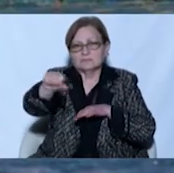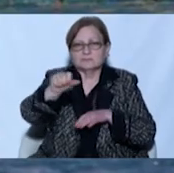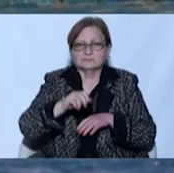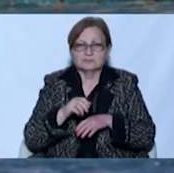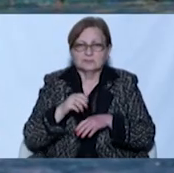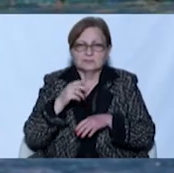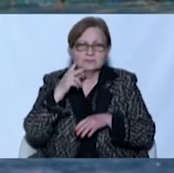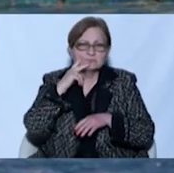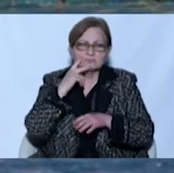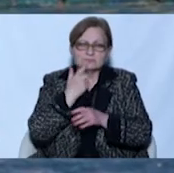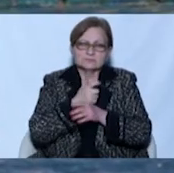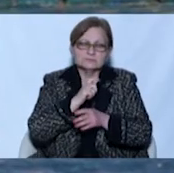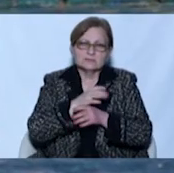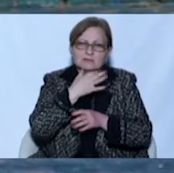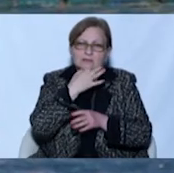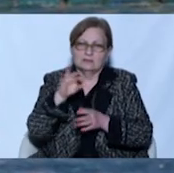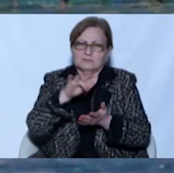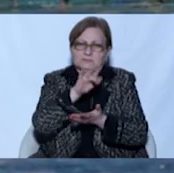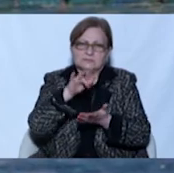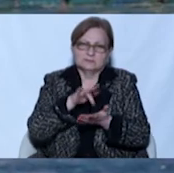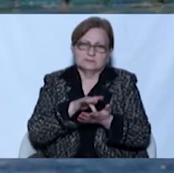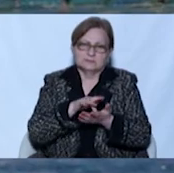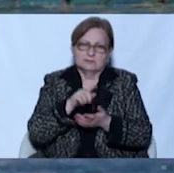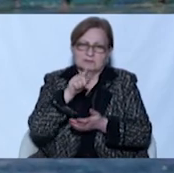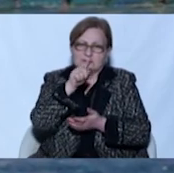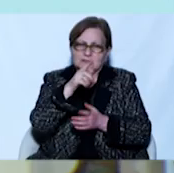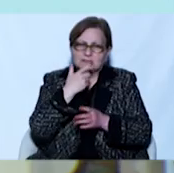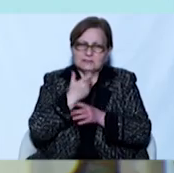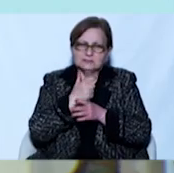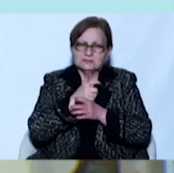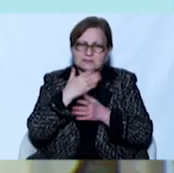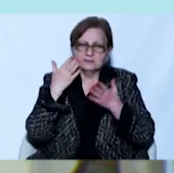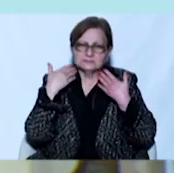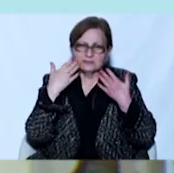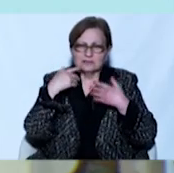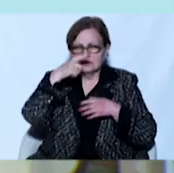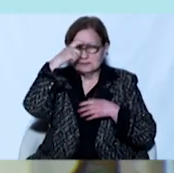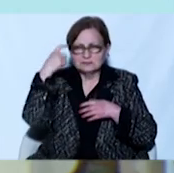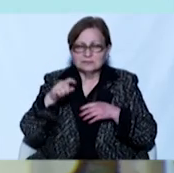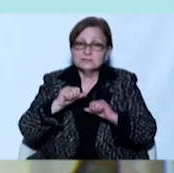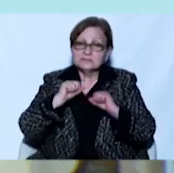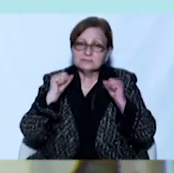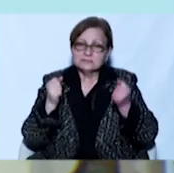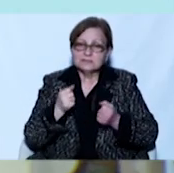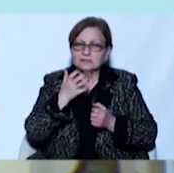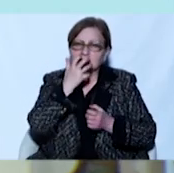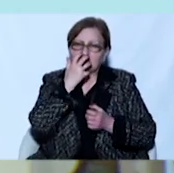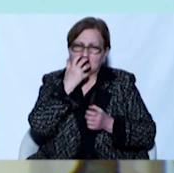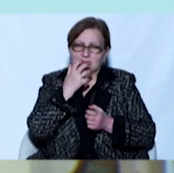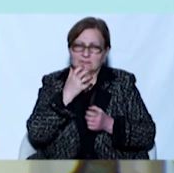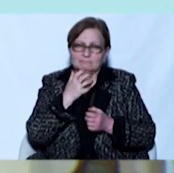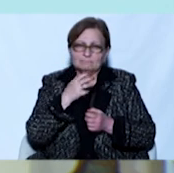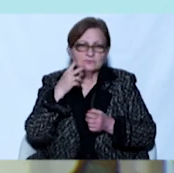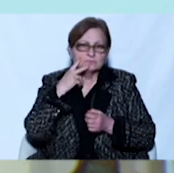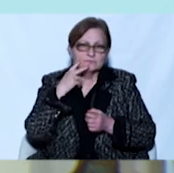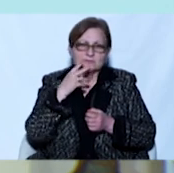სოხუმი ძალიან ლამაზი ქალაქია. იქ ზაფხულში ცხელა, ხოლო ზამთარში თბილა.